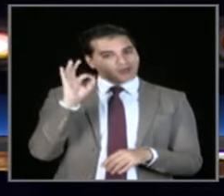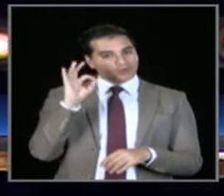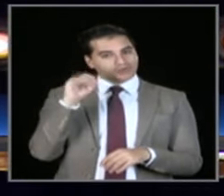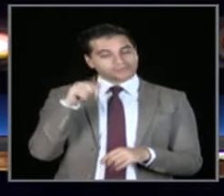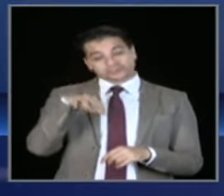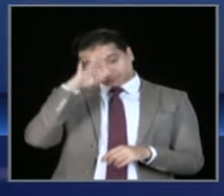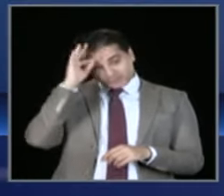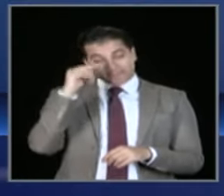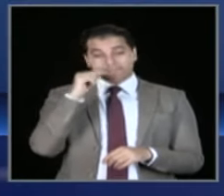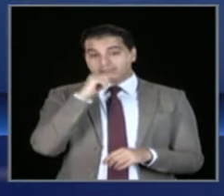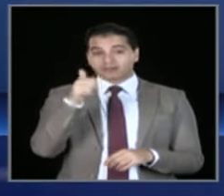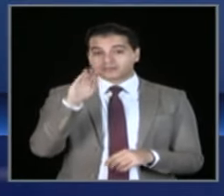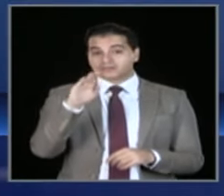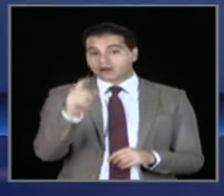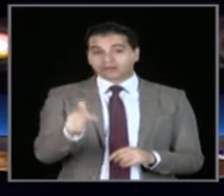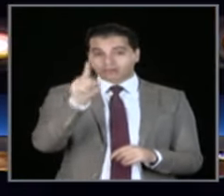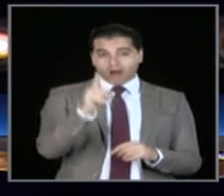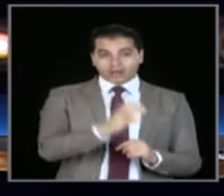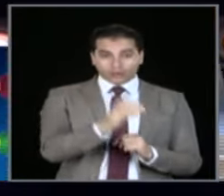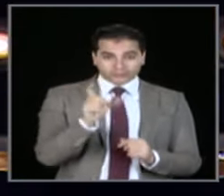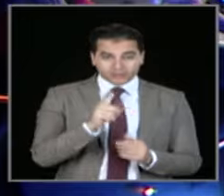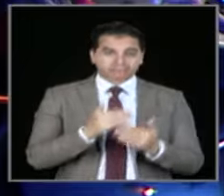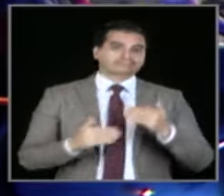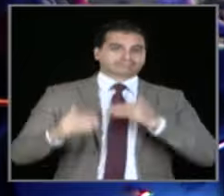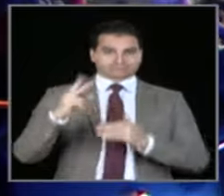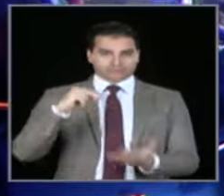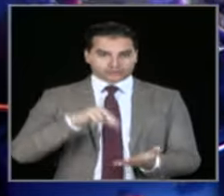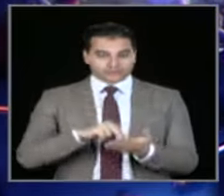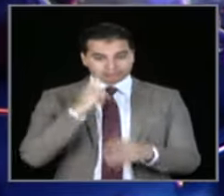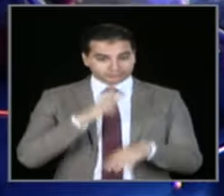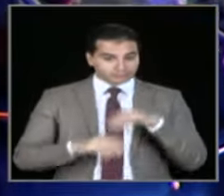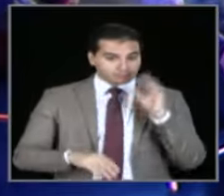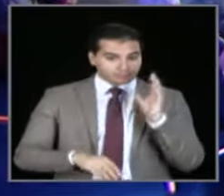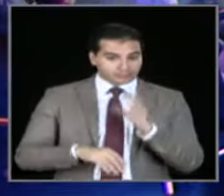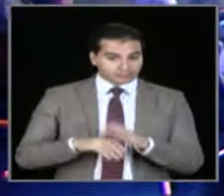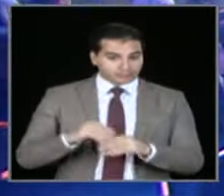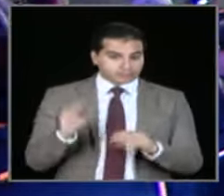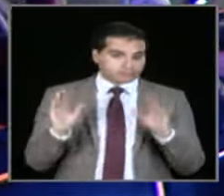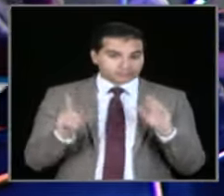صح رجعت ب 25 نقطة. السؤال الثالث